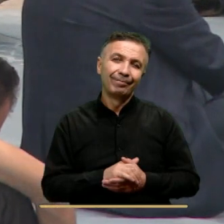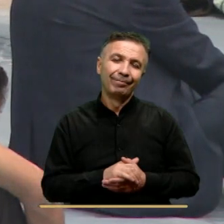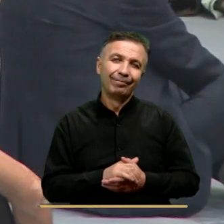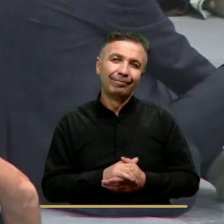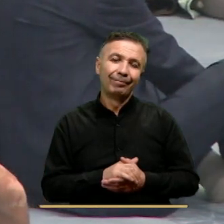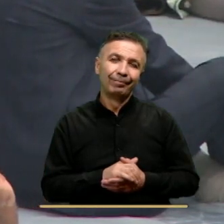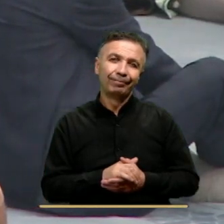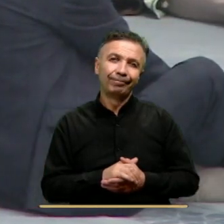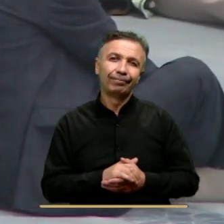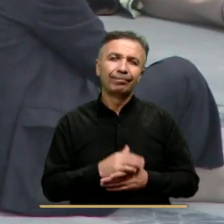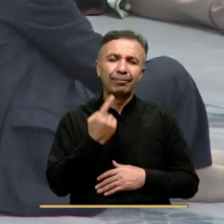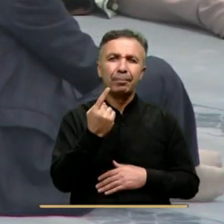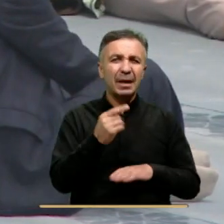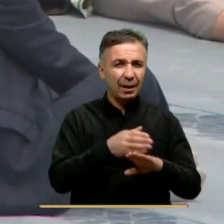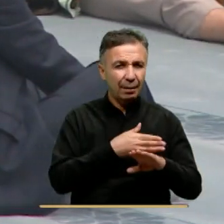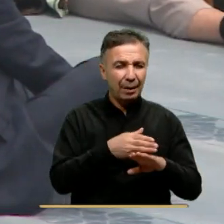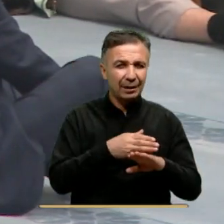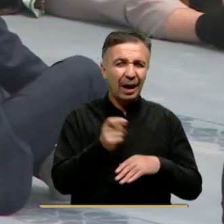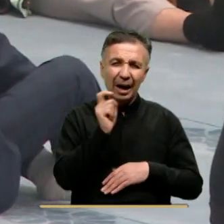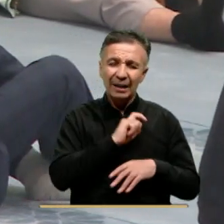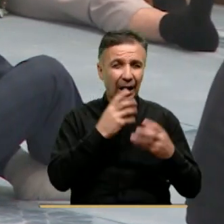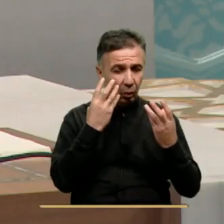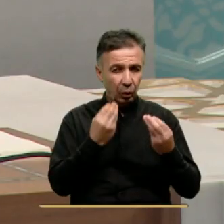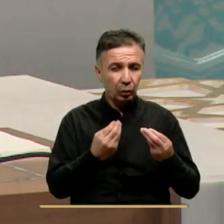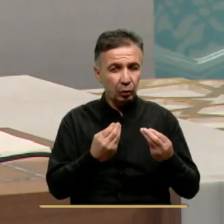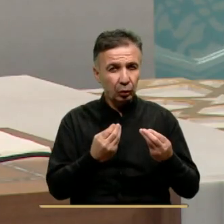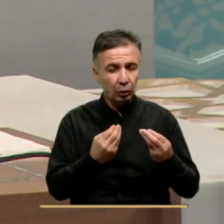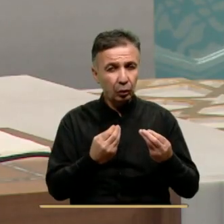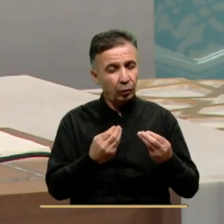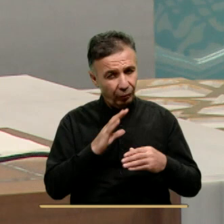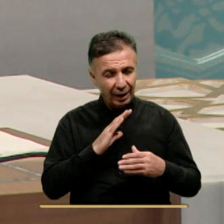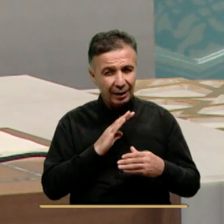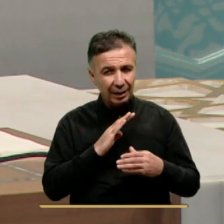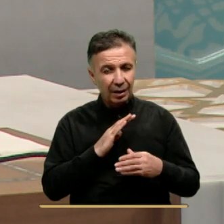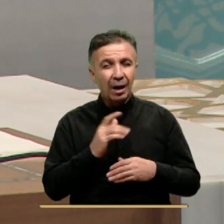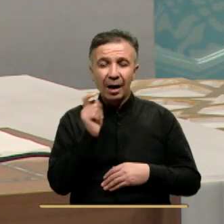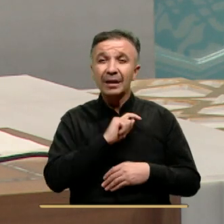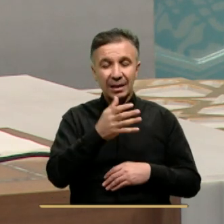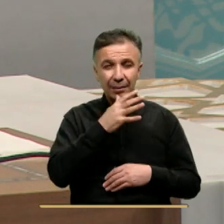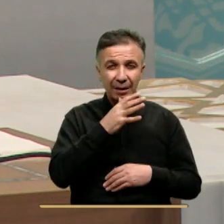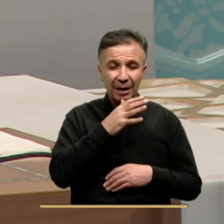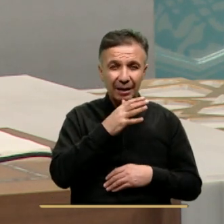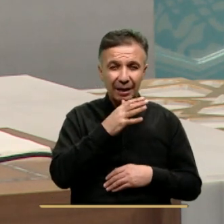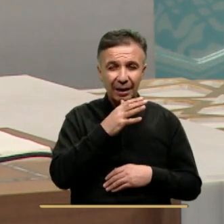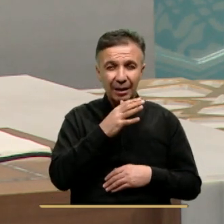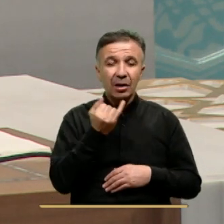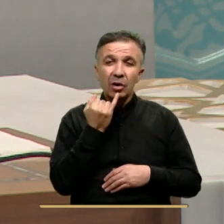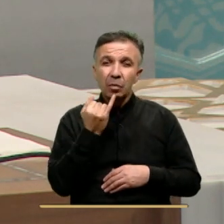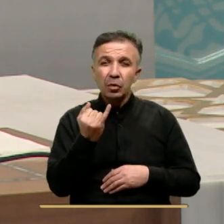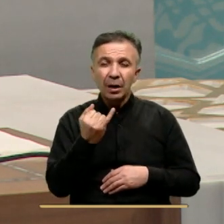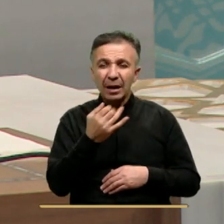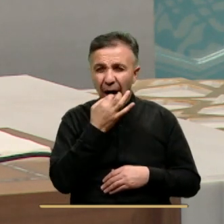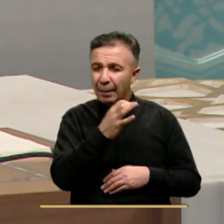nasıl bir malda kusur olduğu halde kusurunu bildiği halde alıcıya müşteriye haber